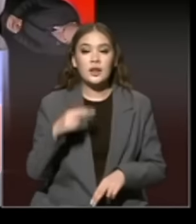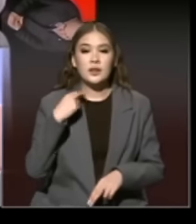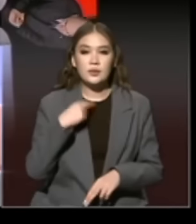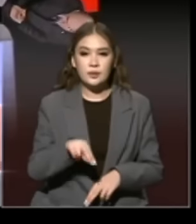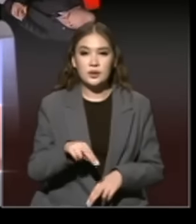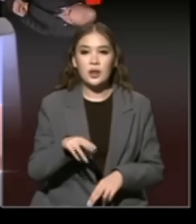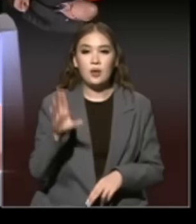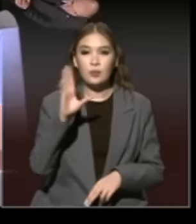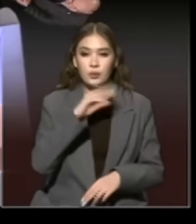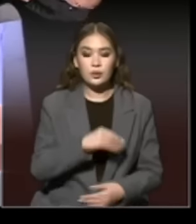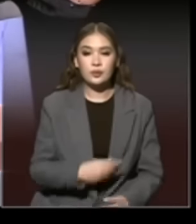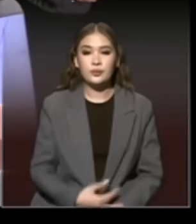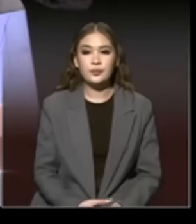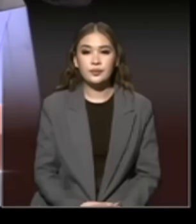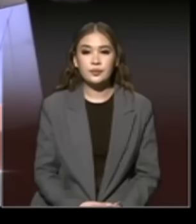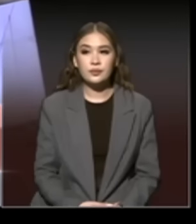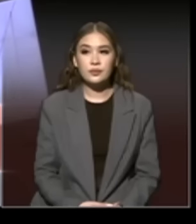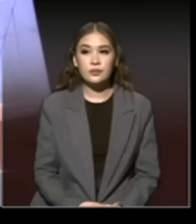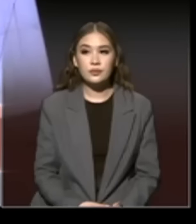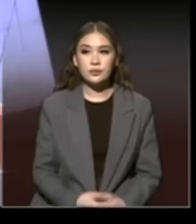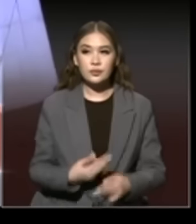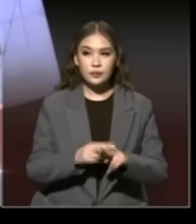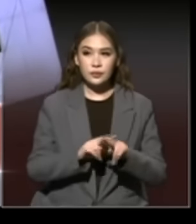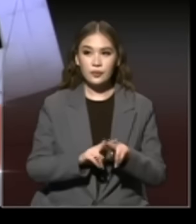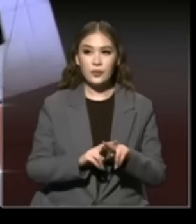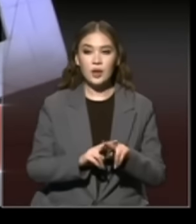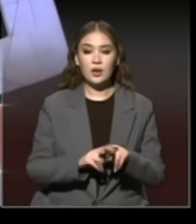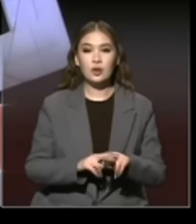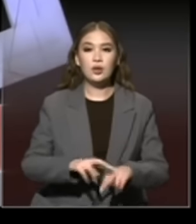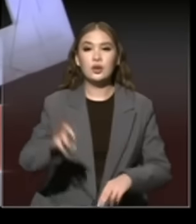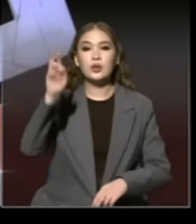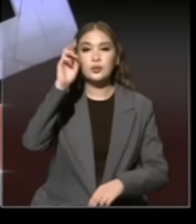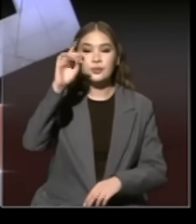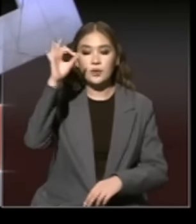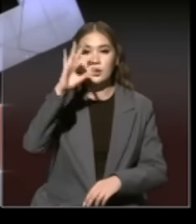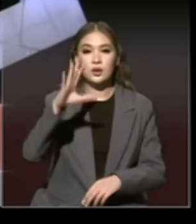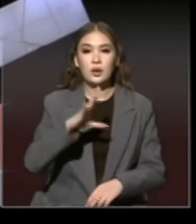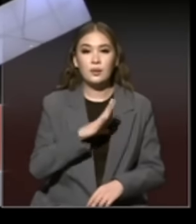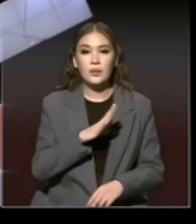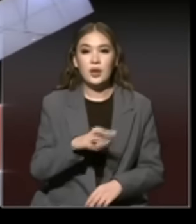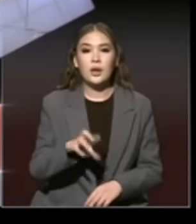айта аламыз. Үкімді оққан судья Айжан Көлбаева